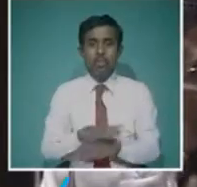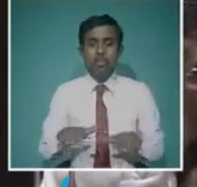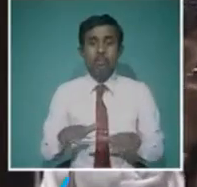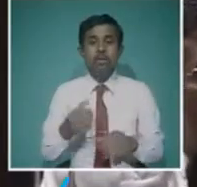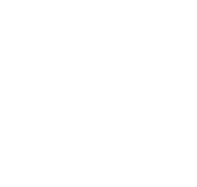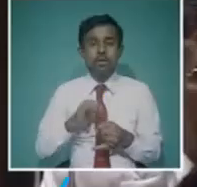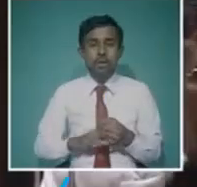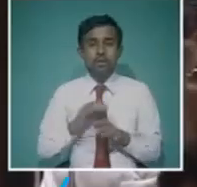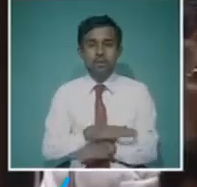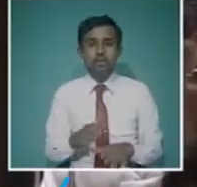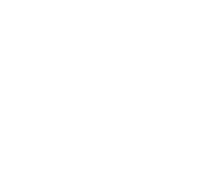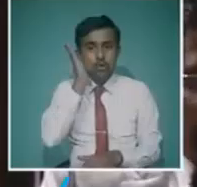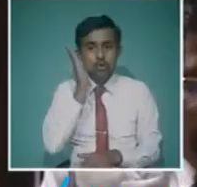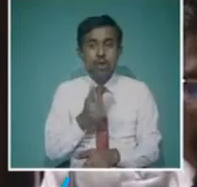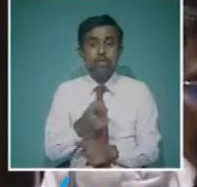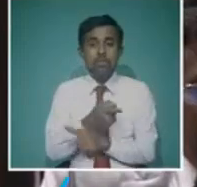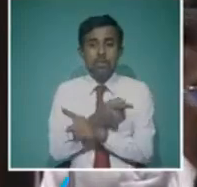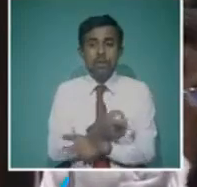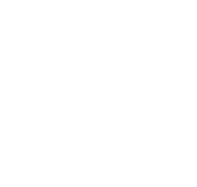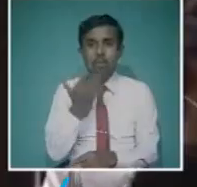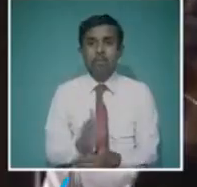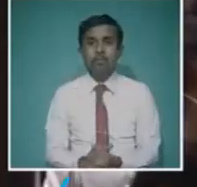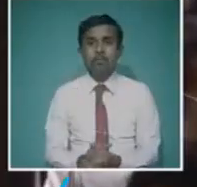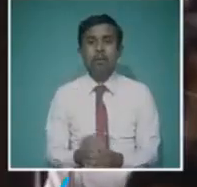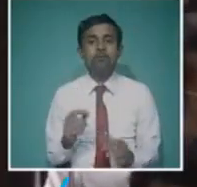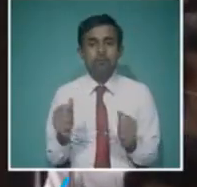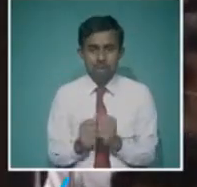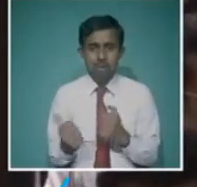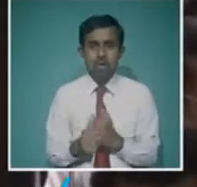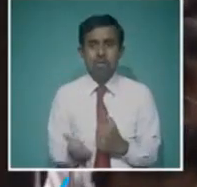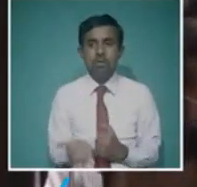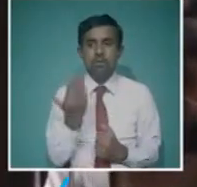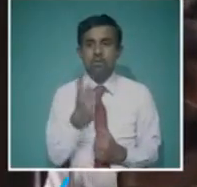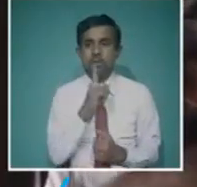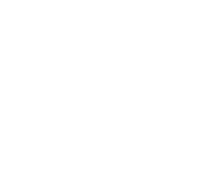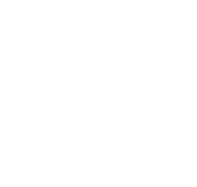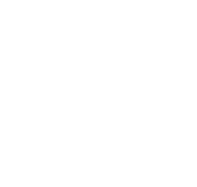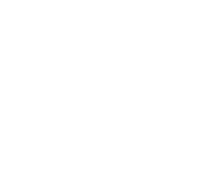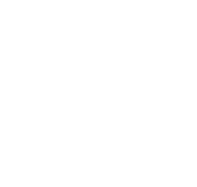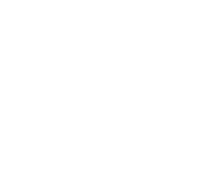ගමේ දරුවන්ට ඉංග්‍රීසි දැනුම ඉගෙන ගන්න පුළුවන් තරම් වැඩපිළිවෙල යොදන්න කියන එකයි මගේ යෝජනාව.